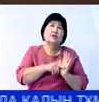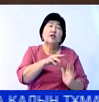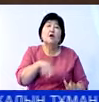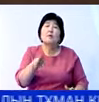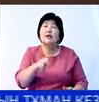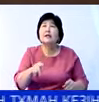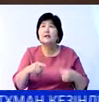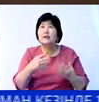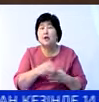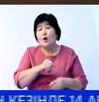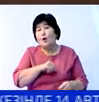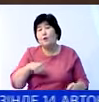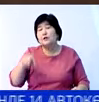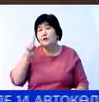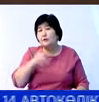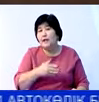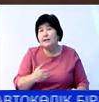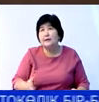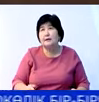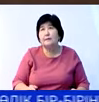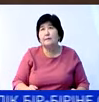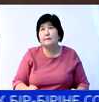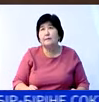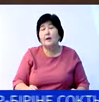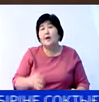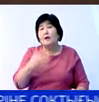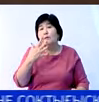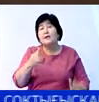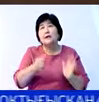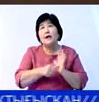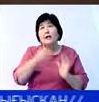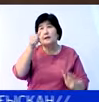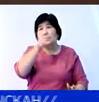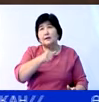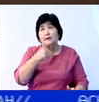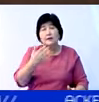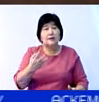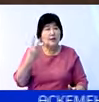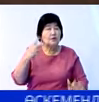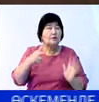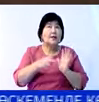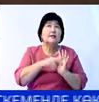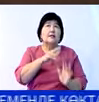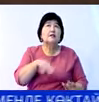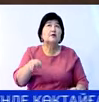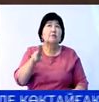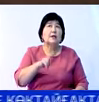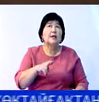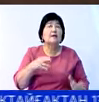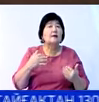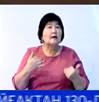ғой. Өздеріңіз білесіздер, осыдан 5-6 жыл бұрын біздің бюджетіміз 28 миллиард теңге, қазір